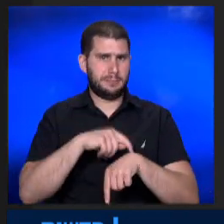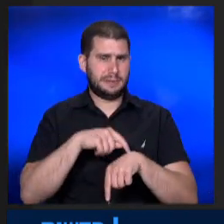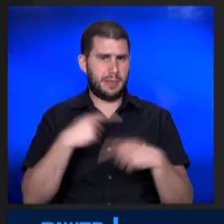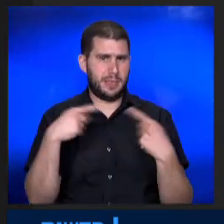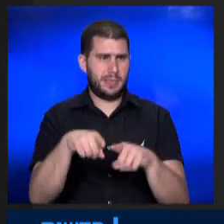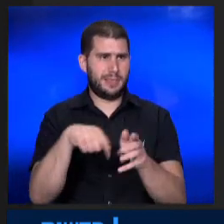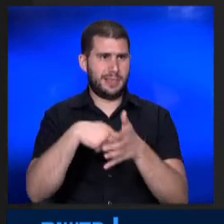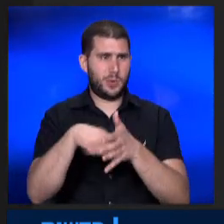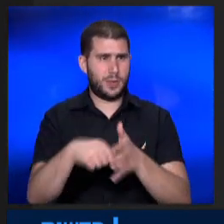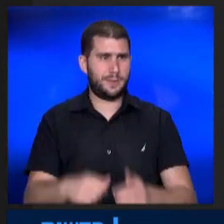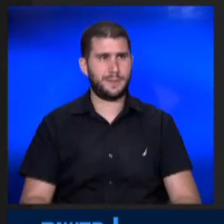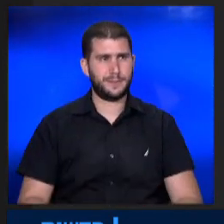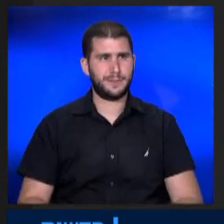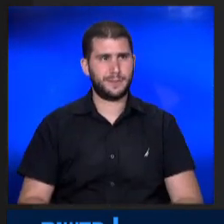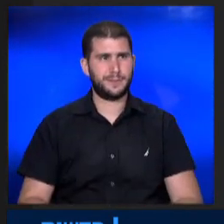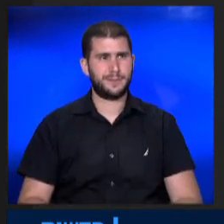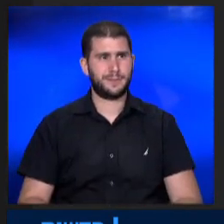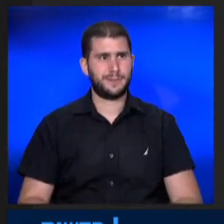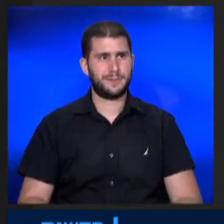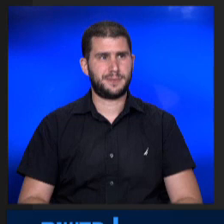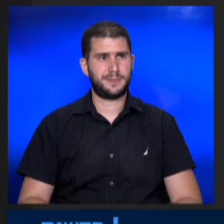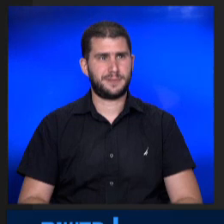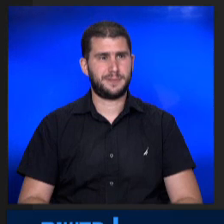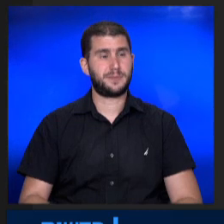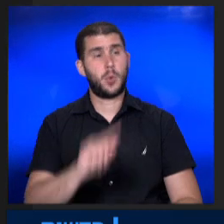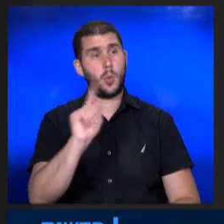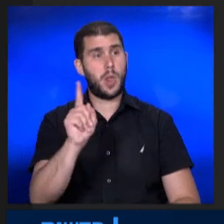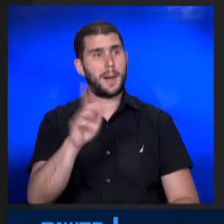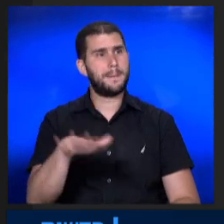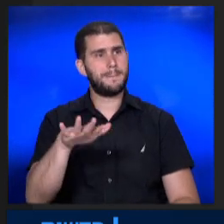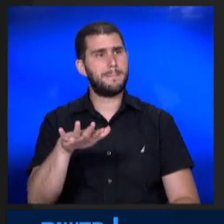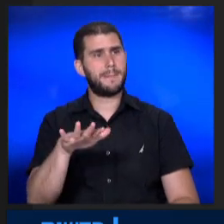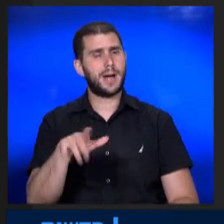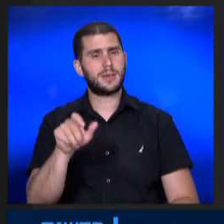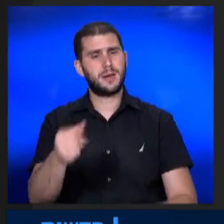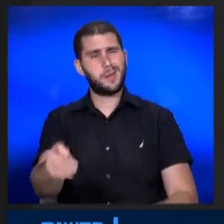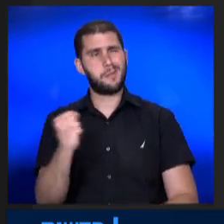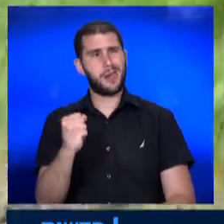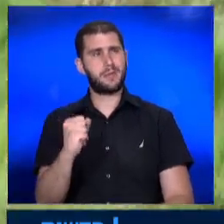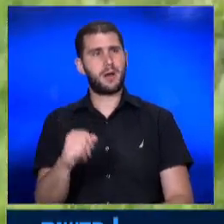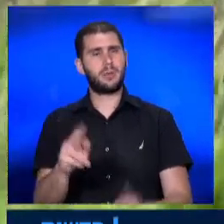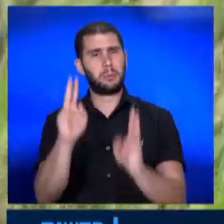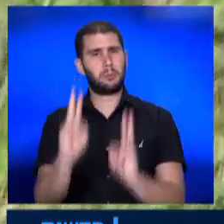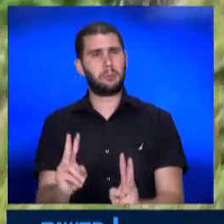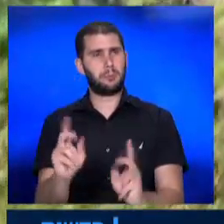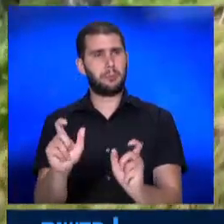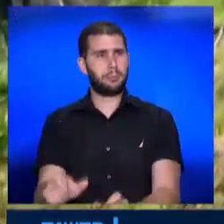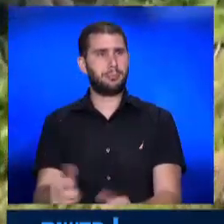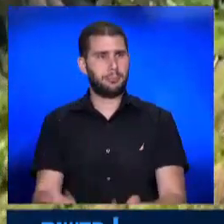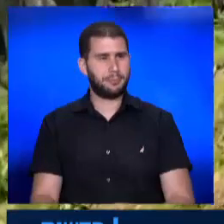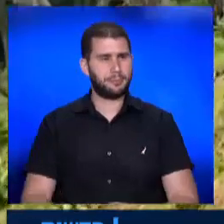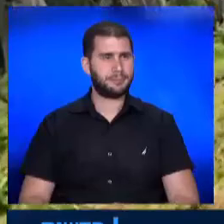essere aggiustate, rimediate. In attesa dell'intervento, o forse per non fare questo